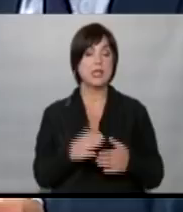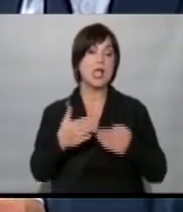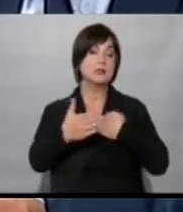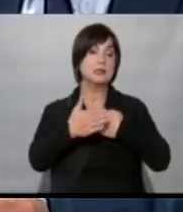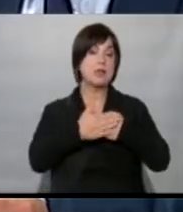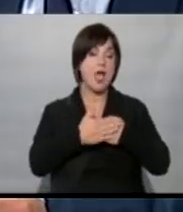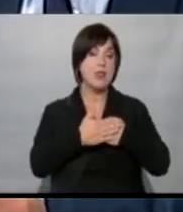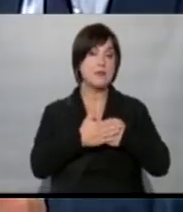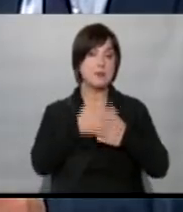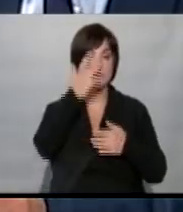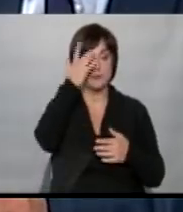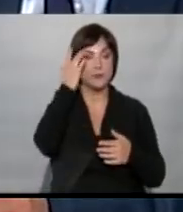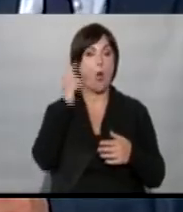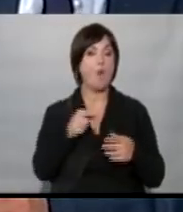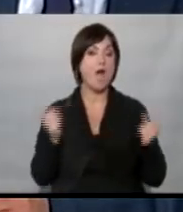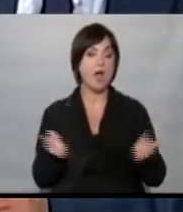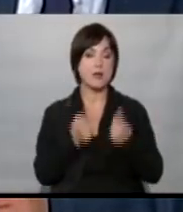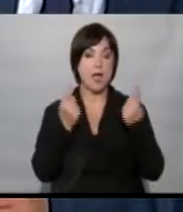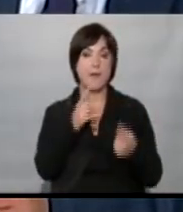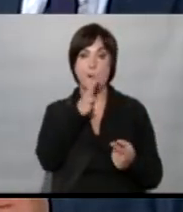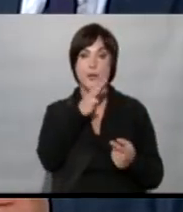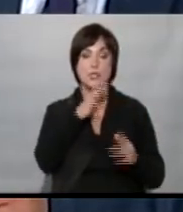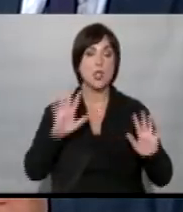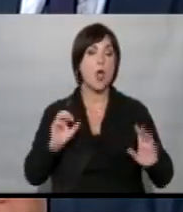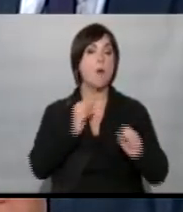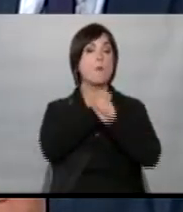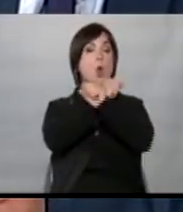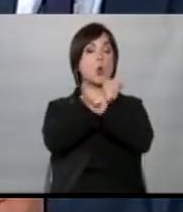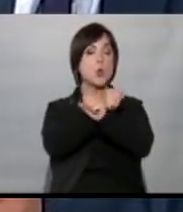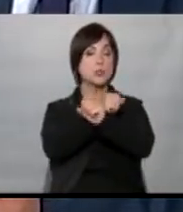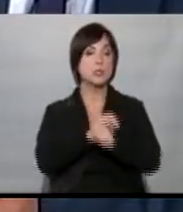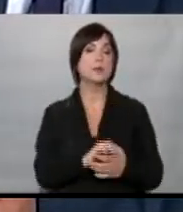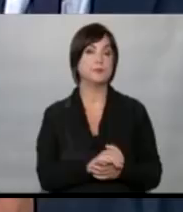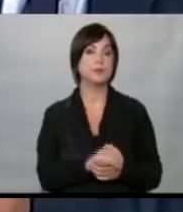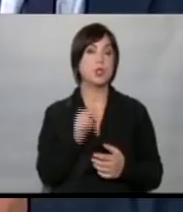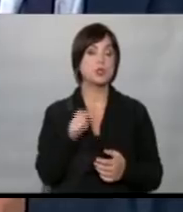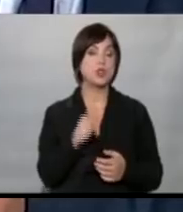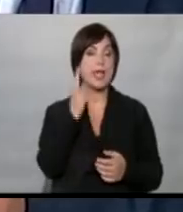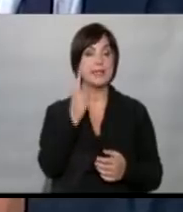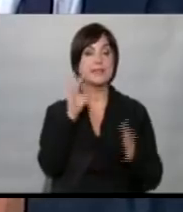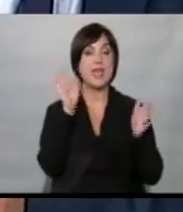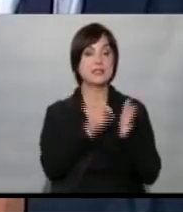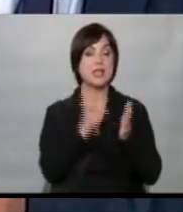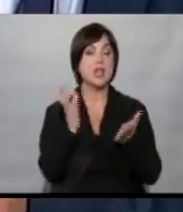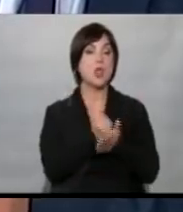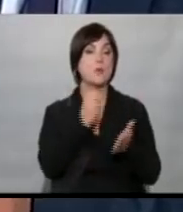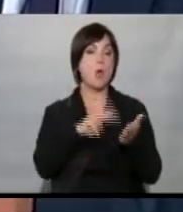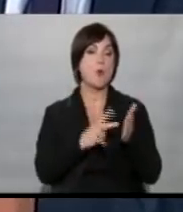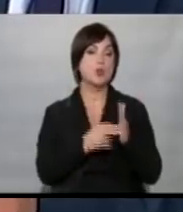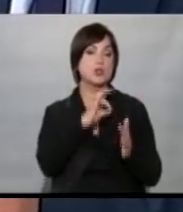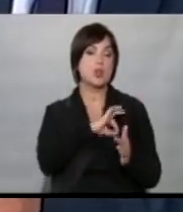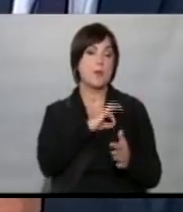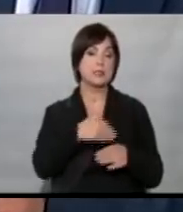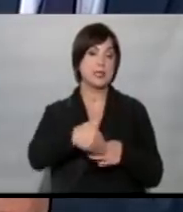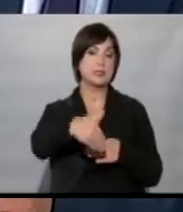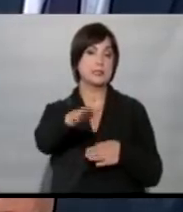на оваа кампања Македонија бойкотирам и со една единствена цел за да добија политички поени за овие